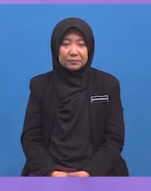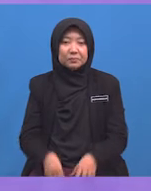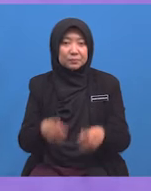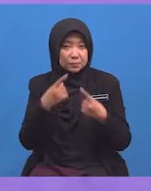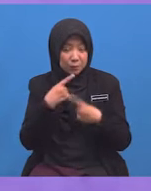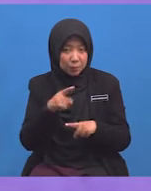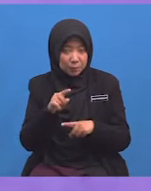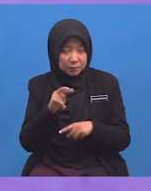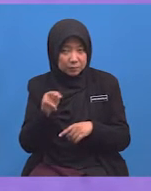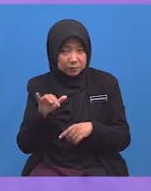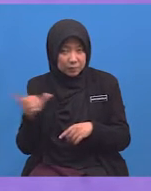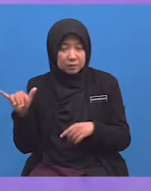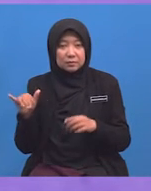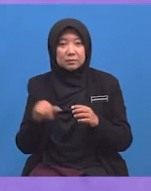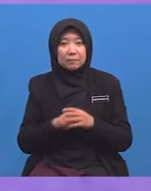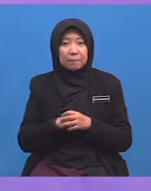Jawapannya,